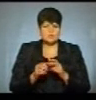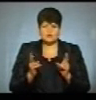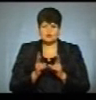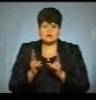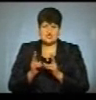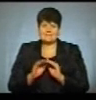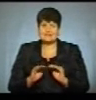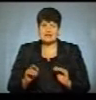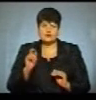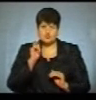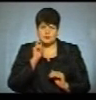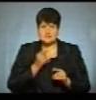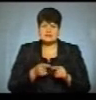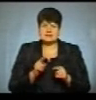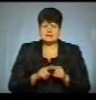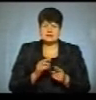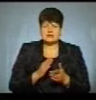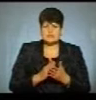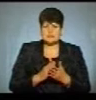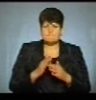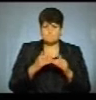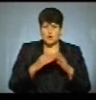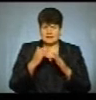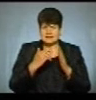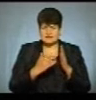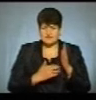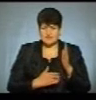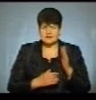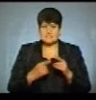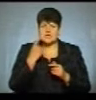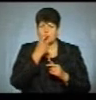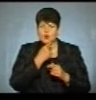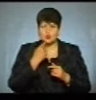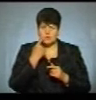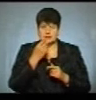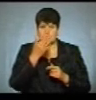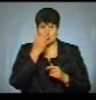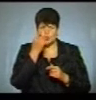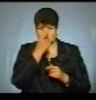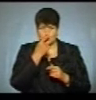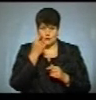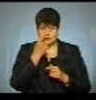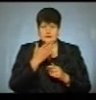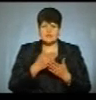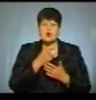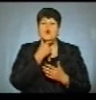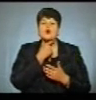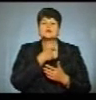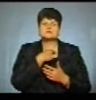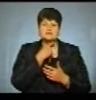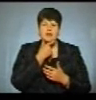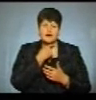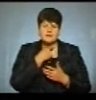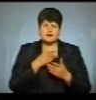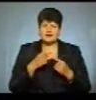у дитячому віці, це є по класифікації є дифтерія ротоглотки, носоглотки, дифтерія гортані,